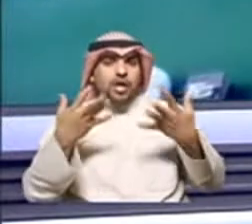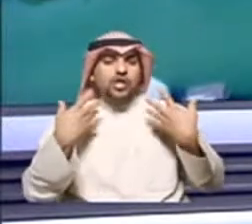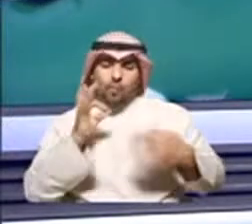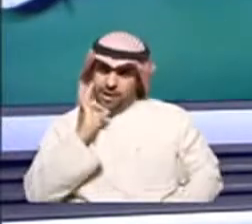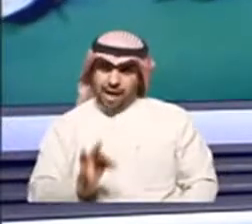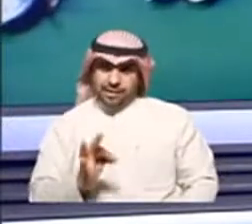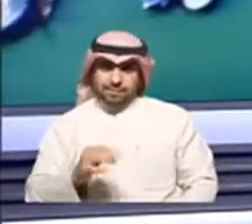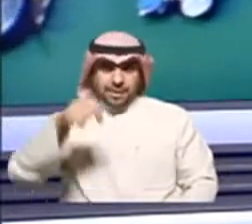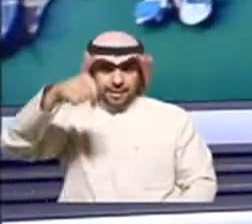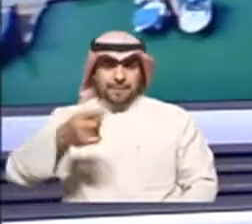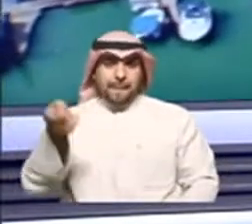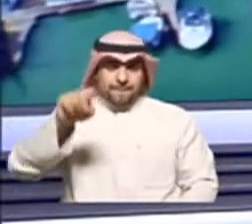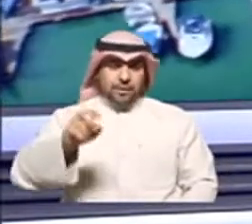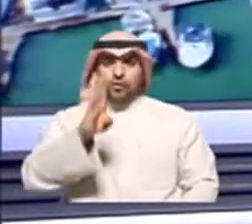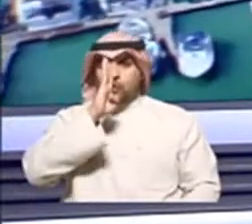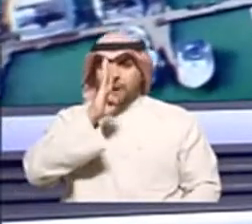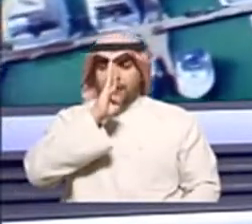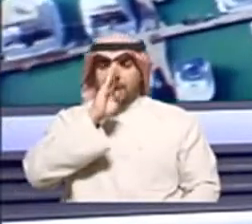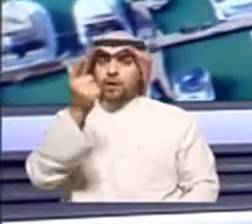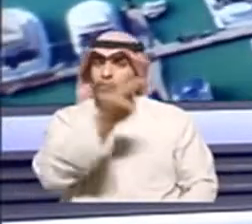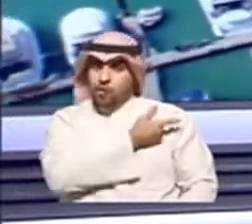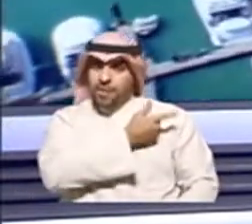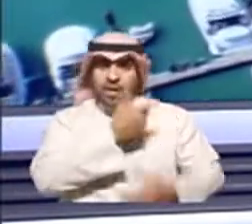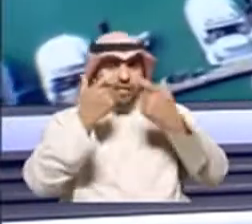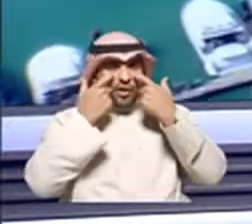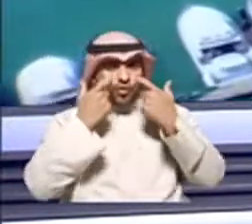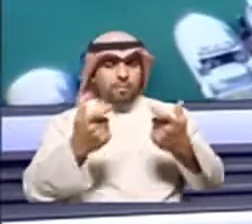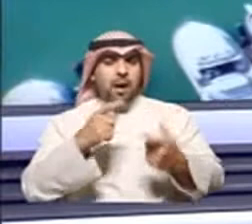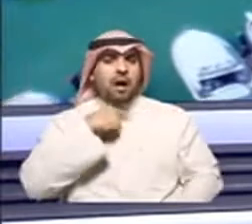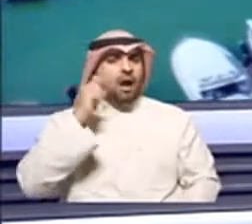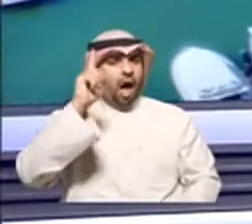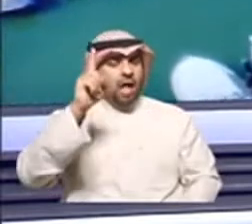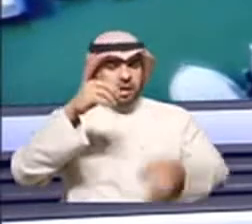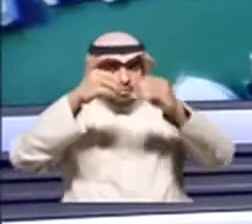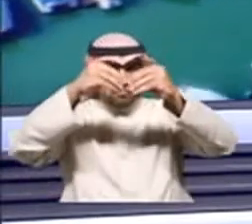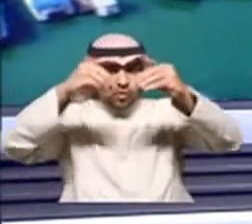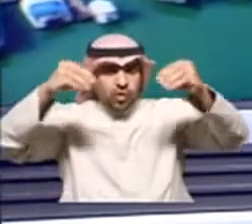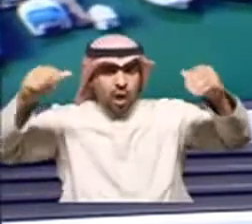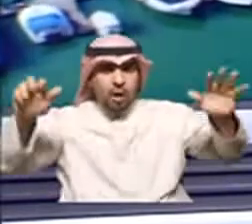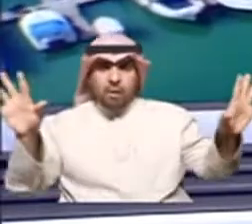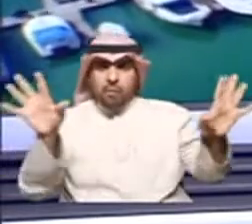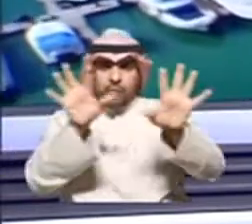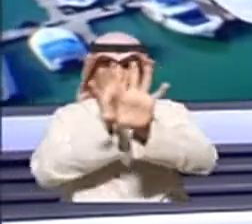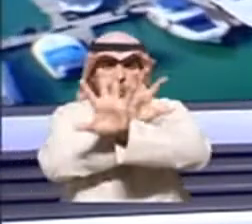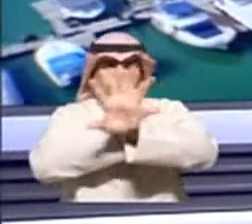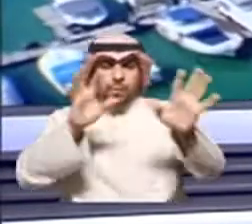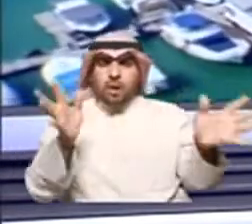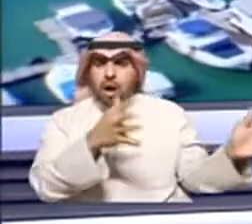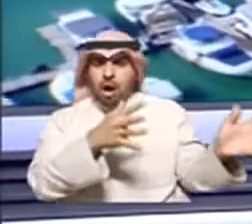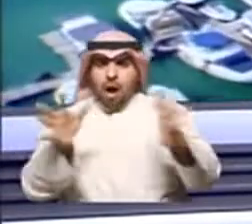أيضا بتأجيل أي نشاط بحري ابتداء من يوم الاثنين. غدا بإذن الله المد الأول راح يكون الساعة 10:08 صباحا، والمد الثاني